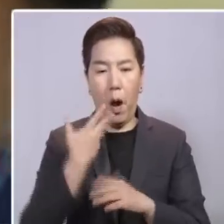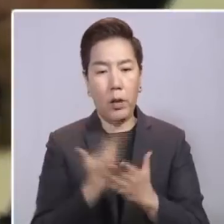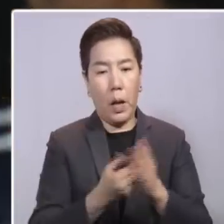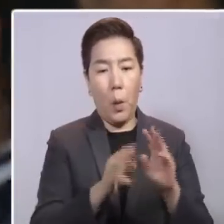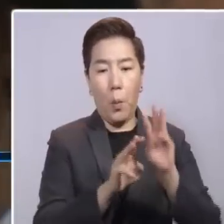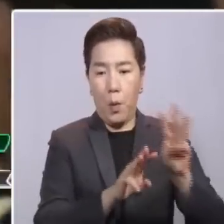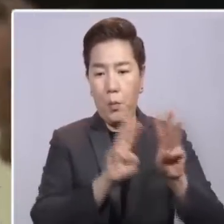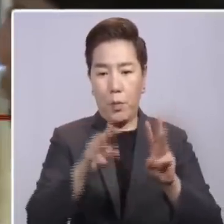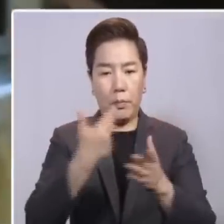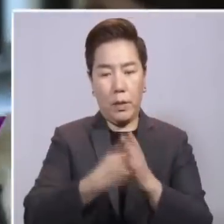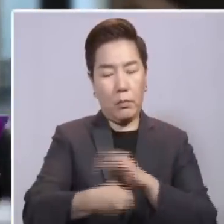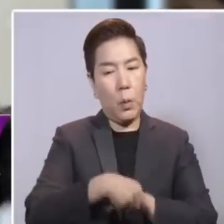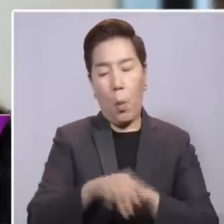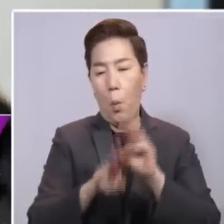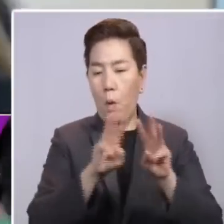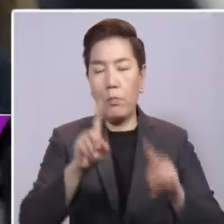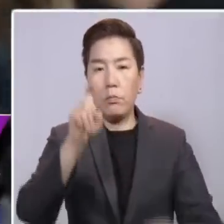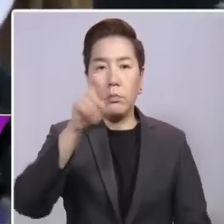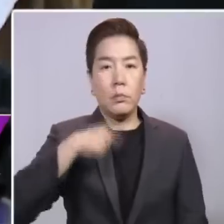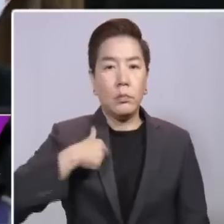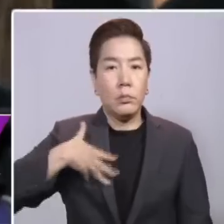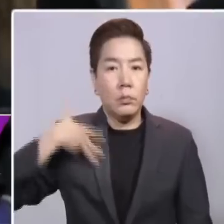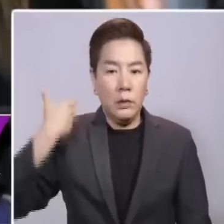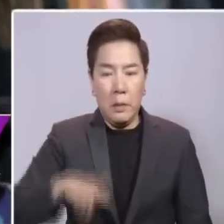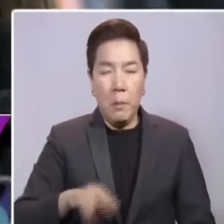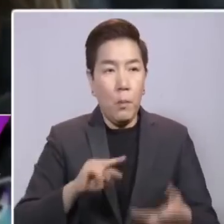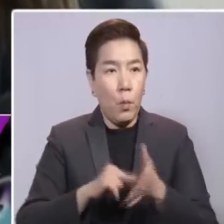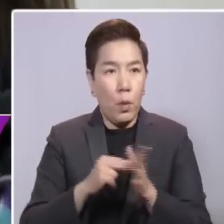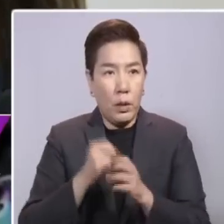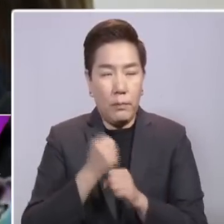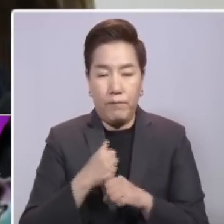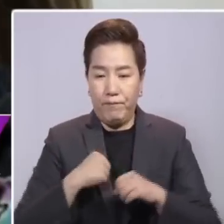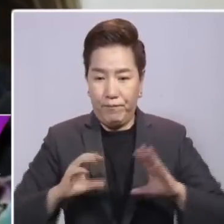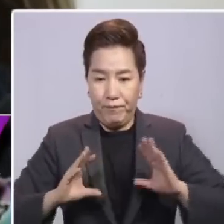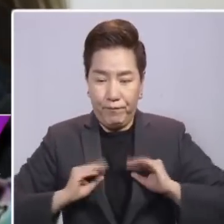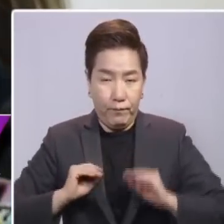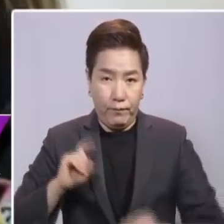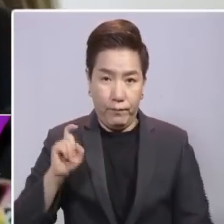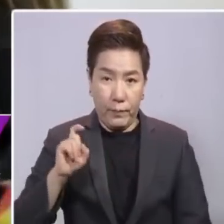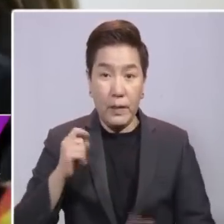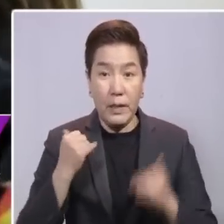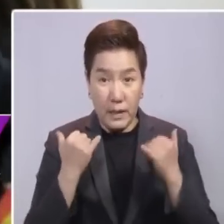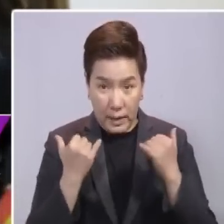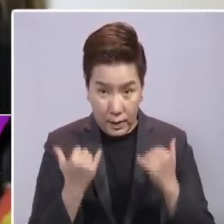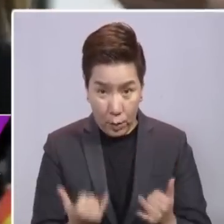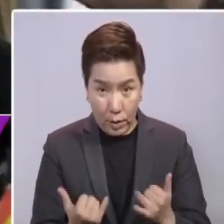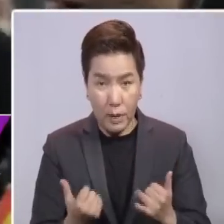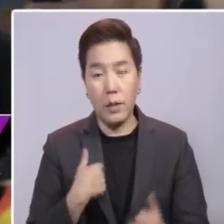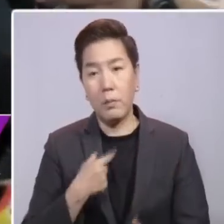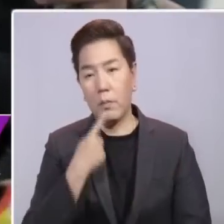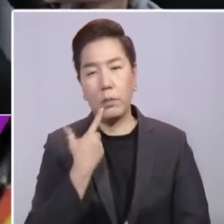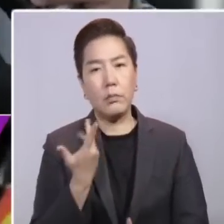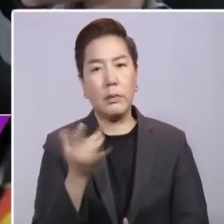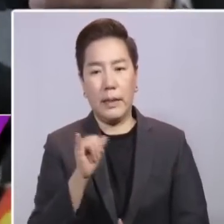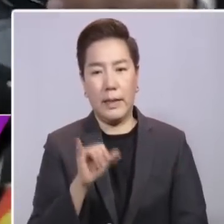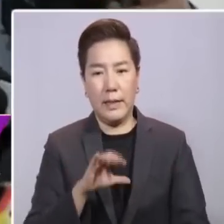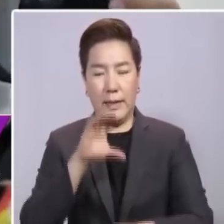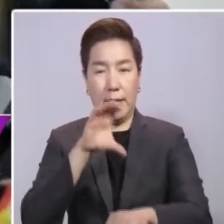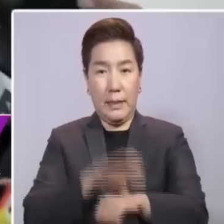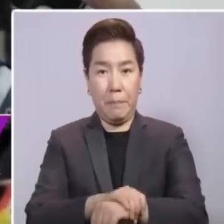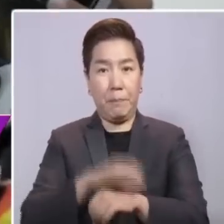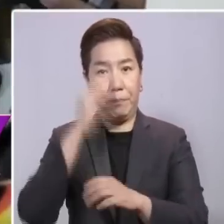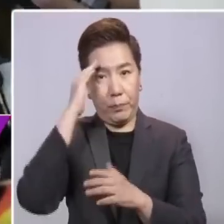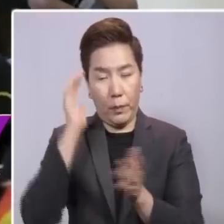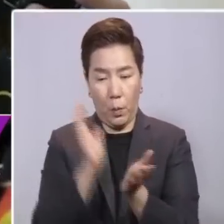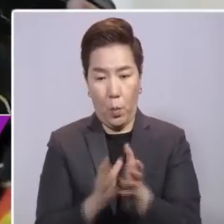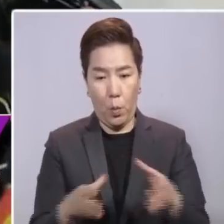จนเว็บเนี่ยอยู่ไม่ไหวนะครับถือว่าเป็นการกระทำที่รับไม่ได้นะครับเบื้องต้นเนี่ยนะฮะก็ยังไม่จำเป็นต้องออกหมายจับตำรวจชุดนี้นะ